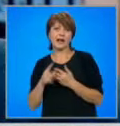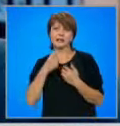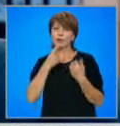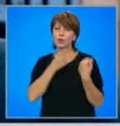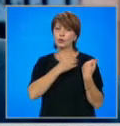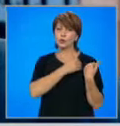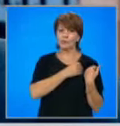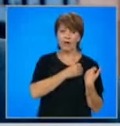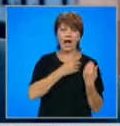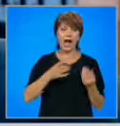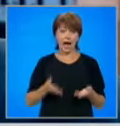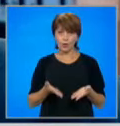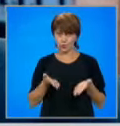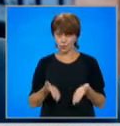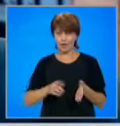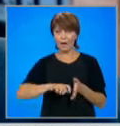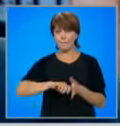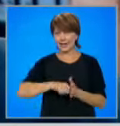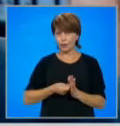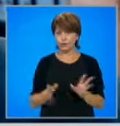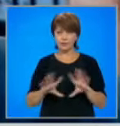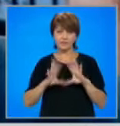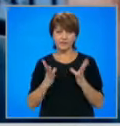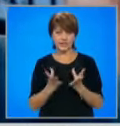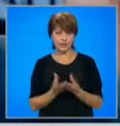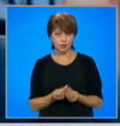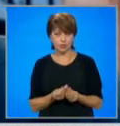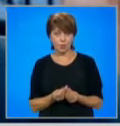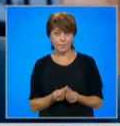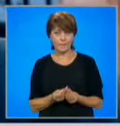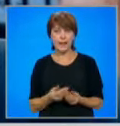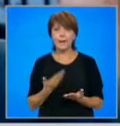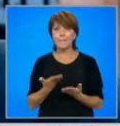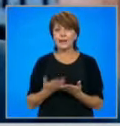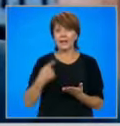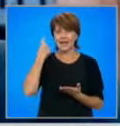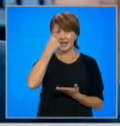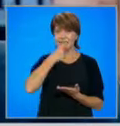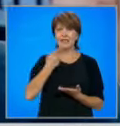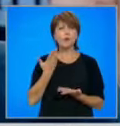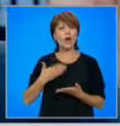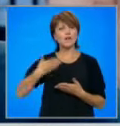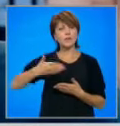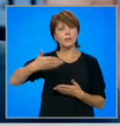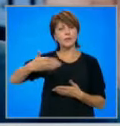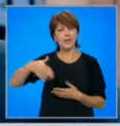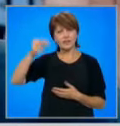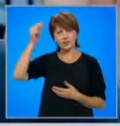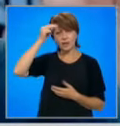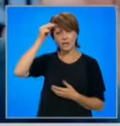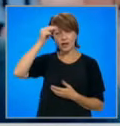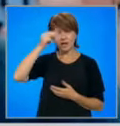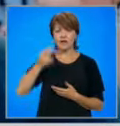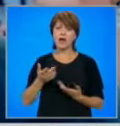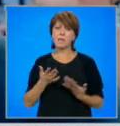с това приключиме всичко, пред лицето на това, което следва за страната, ние декорираме,